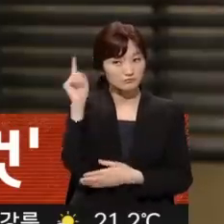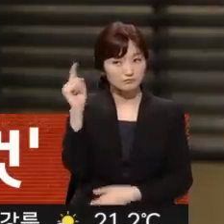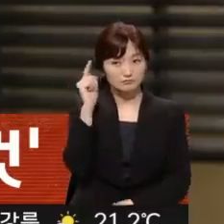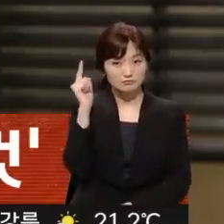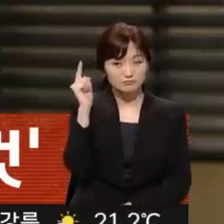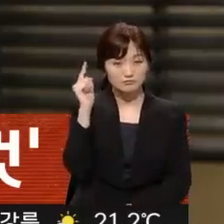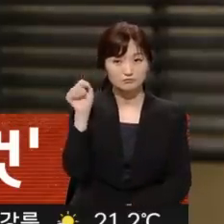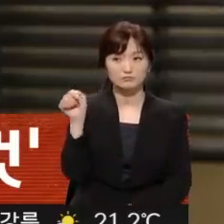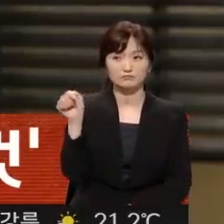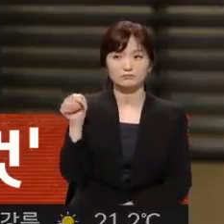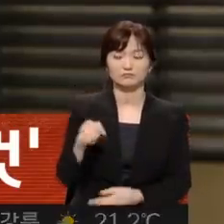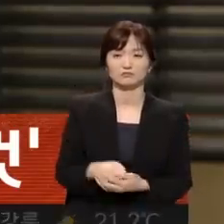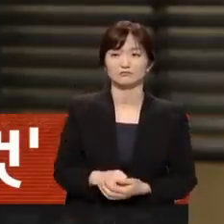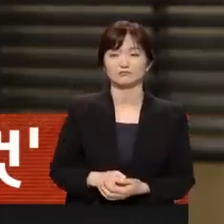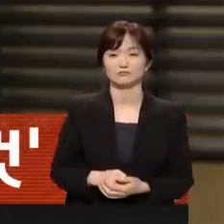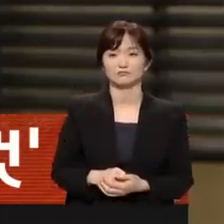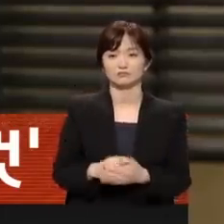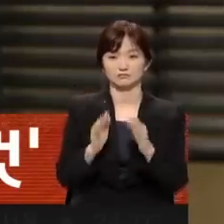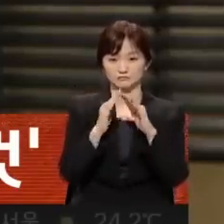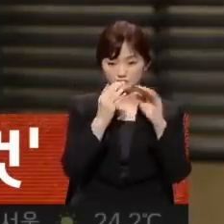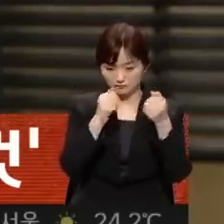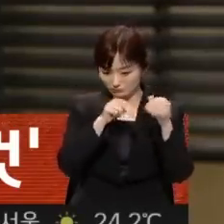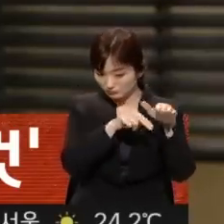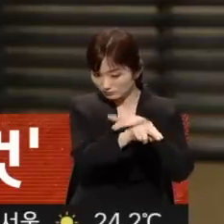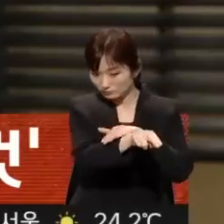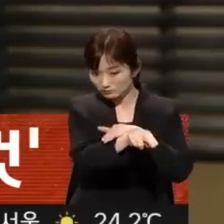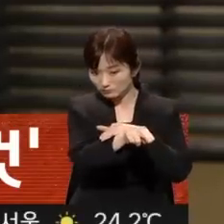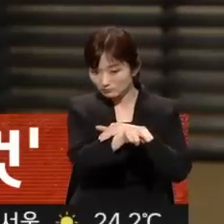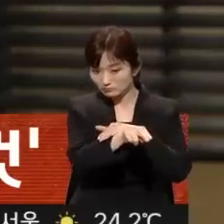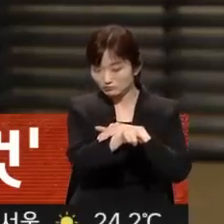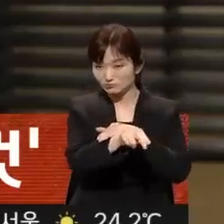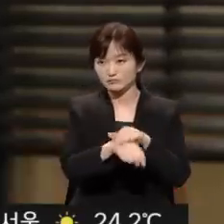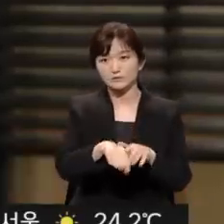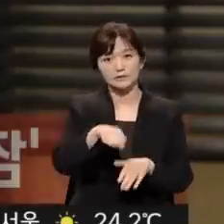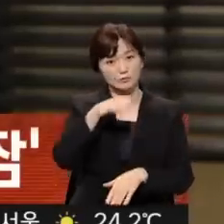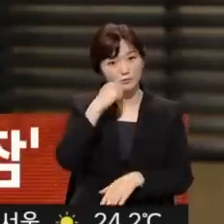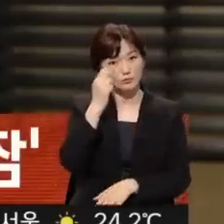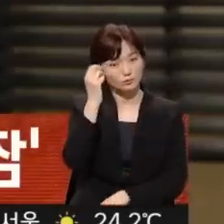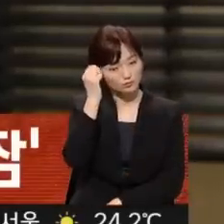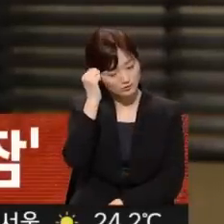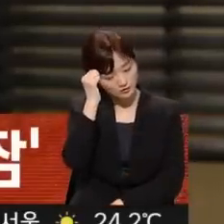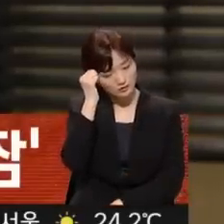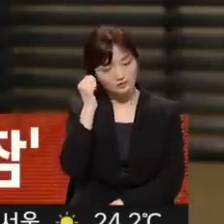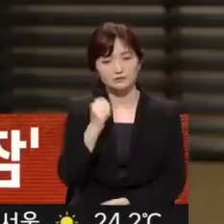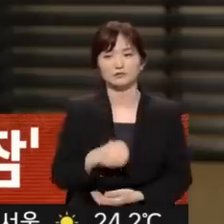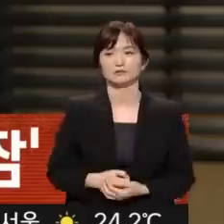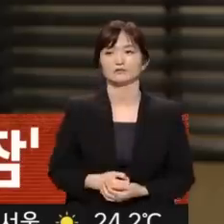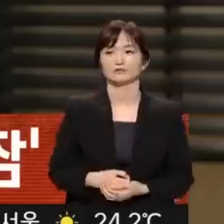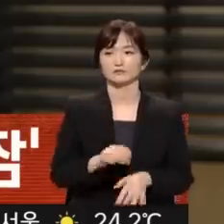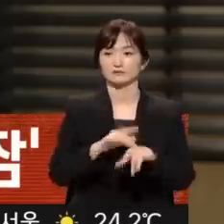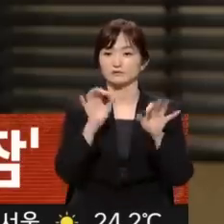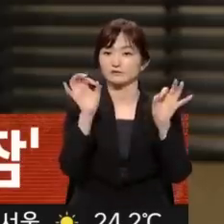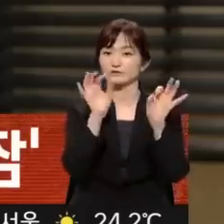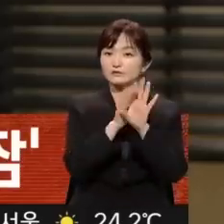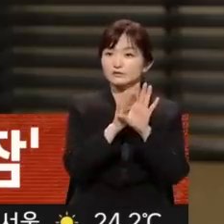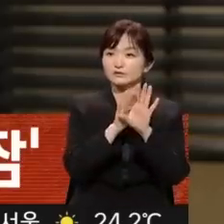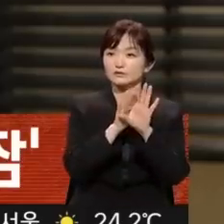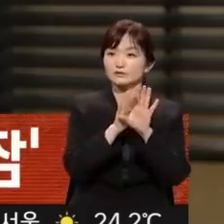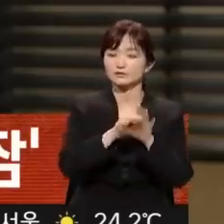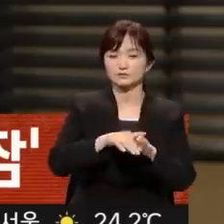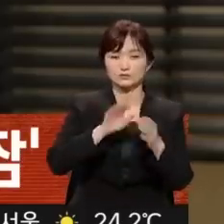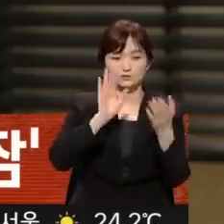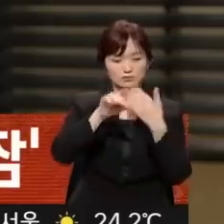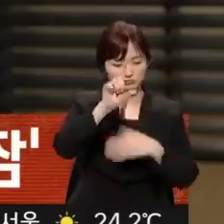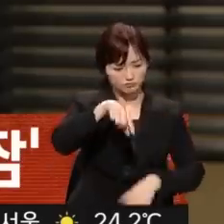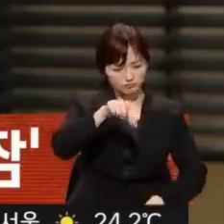하더라도 가출을 해서 바깥에 있으면 먹고 자야 할 거 아니겠습니까? 예, 예. 그런데 실종 이후에 카드를 쓰지를 않는